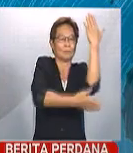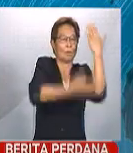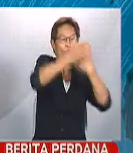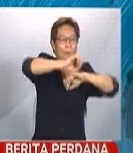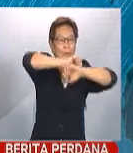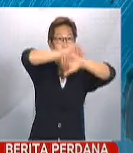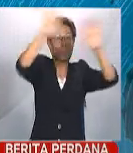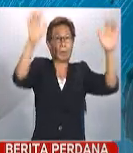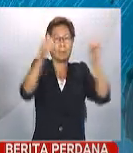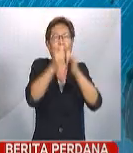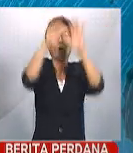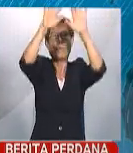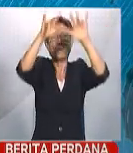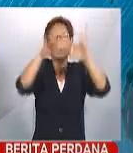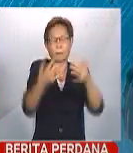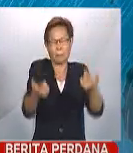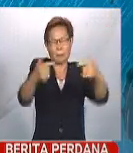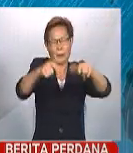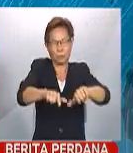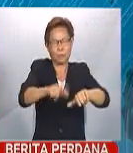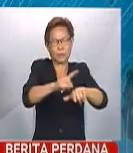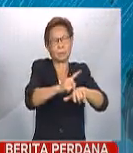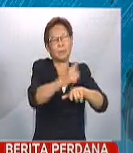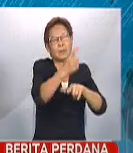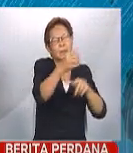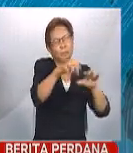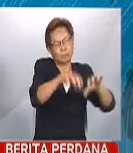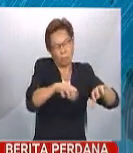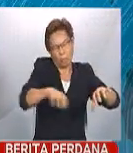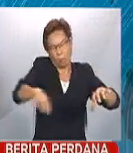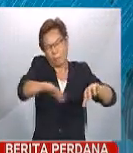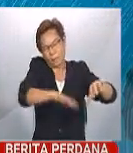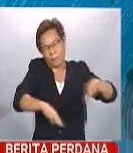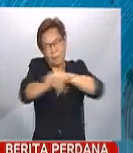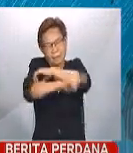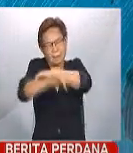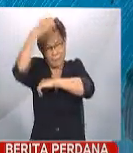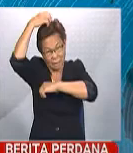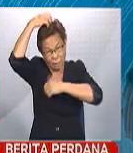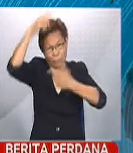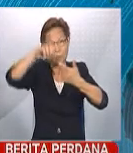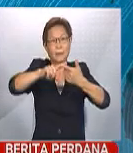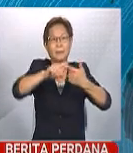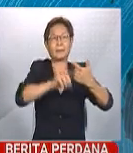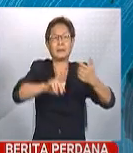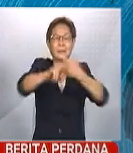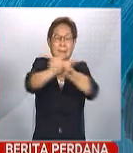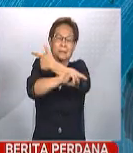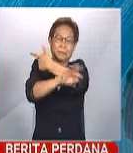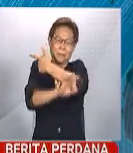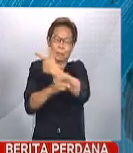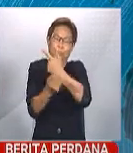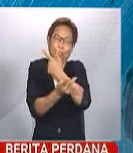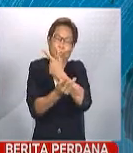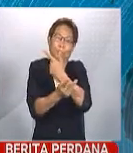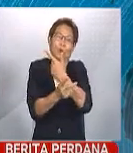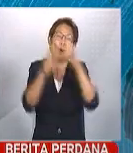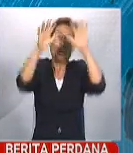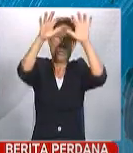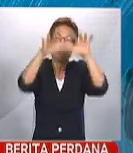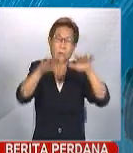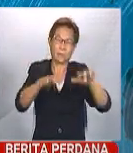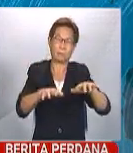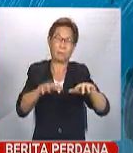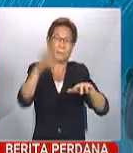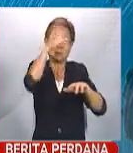Semenanjung dengan hujan kini hanya berlaku di beberapa daerah di sekitar negeri Selangor dan juga negeri Sembilan. Keadaan hujan ini